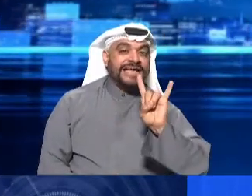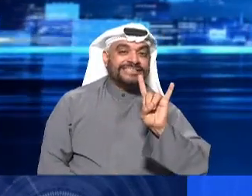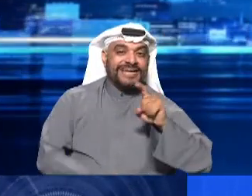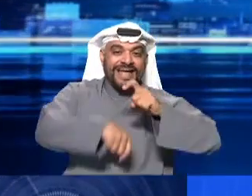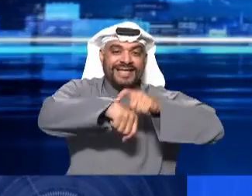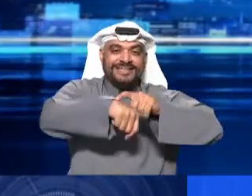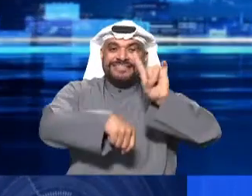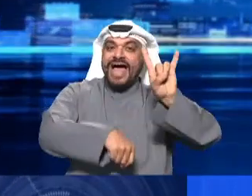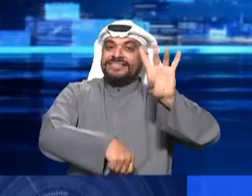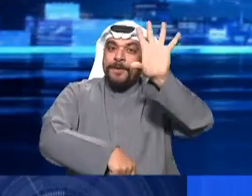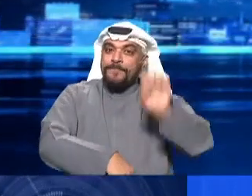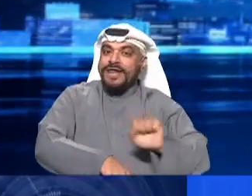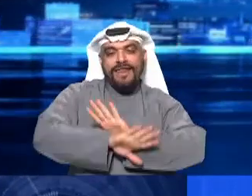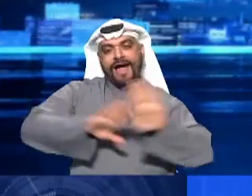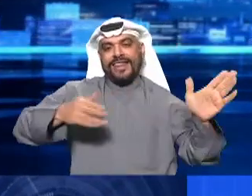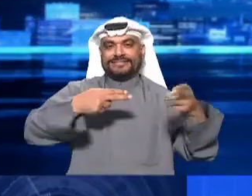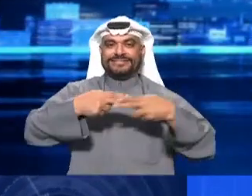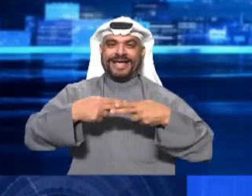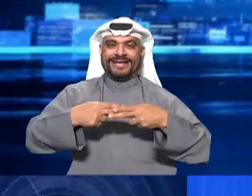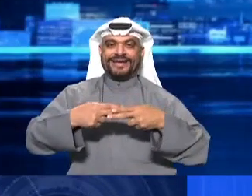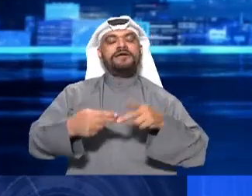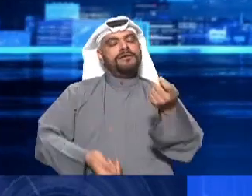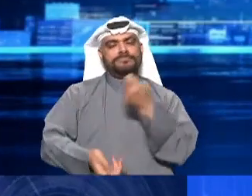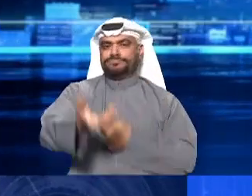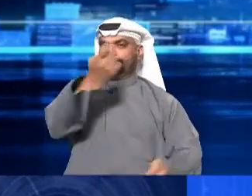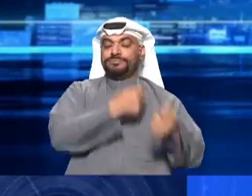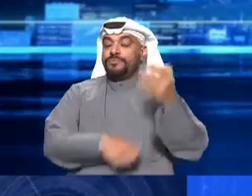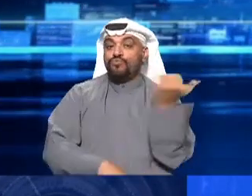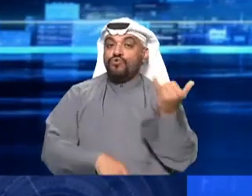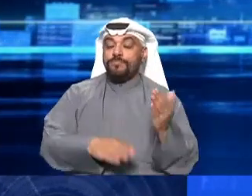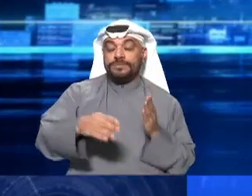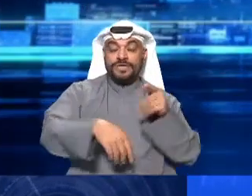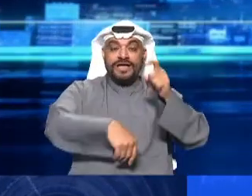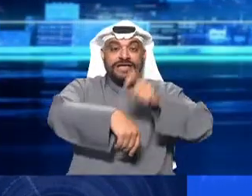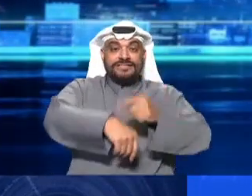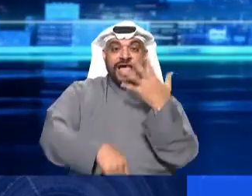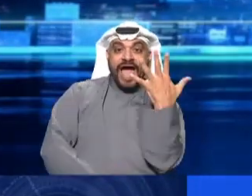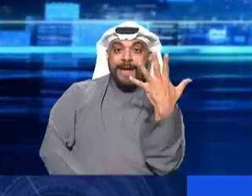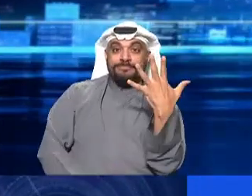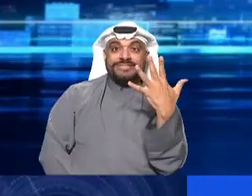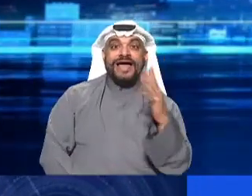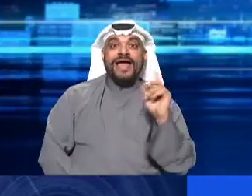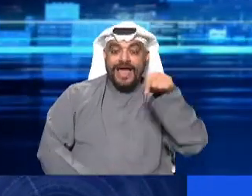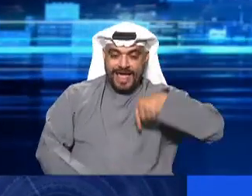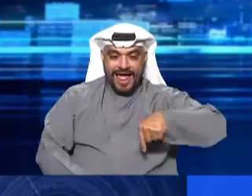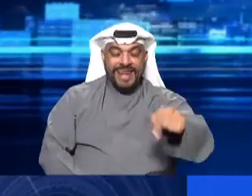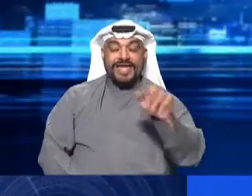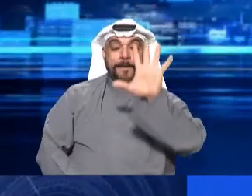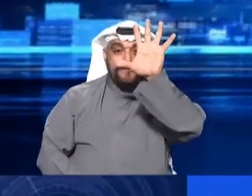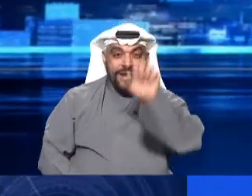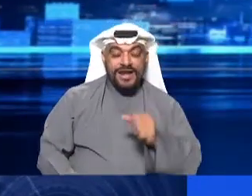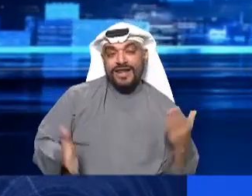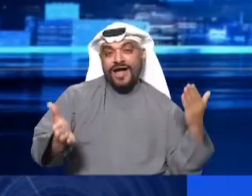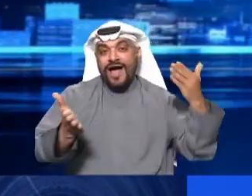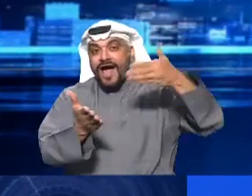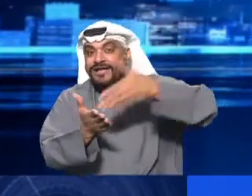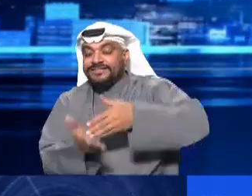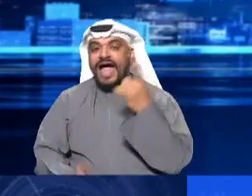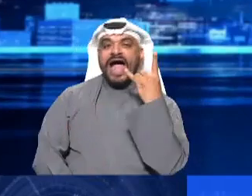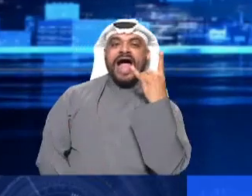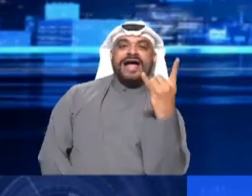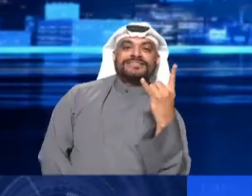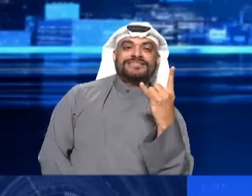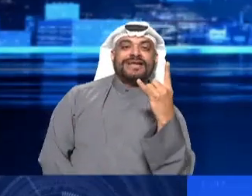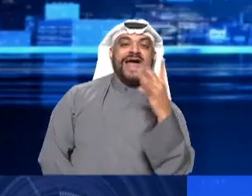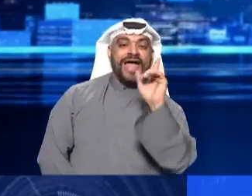البلاد، على أن يسمح بالتسوق بنظام المواعيد من الساعة 5 مساء وحتى الساعة 10 مساء. وقد